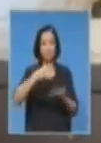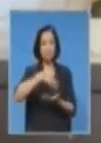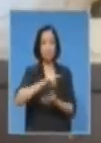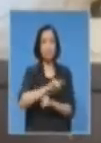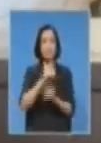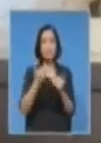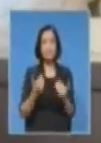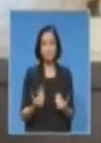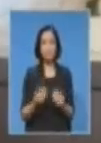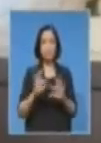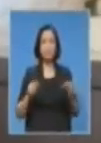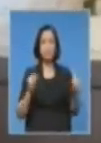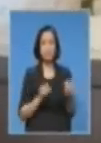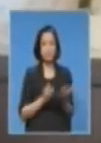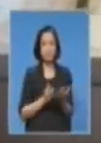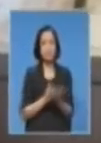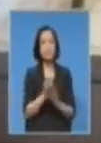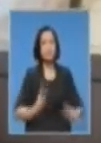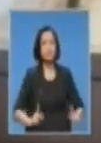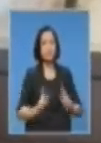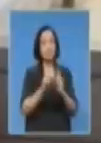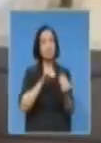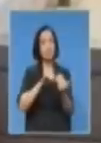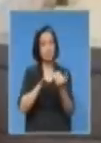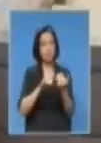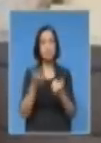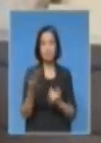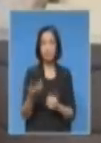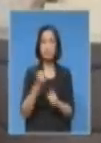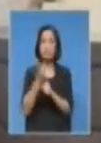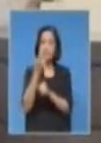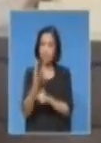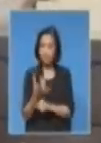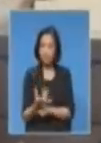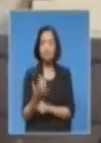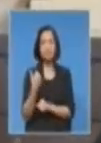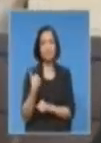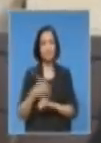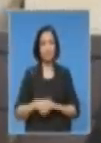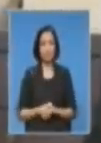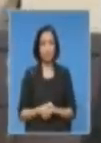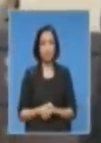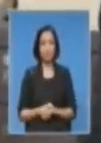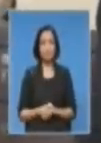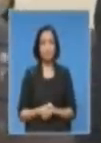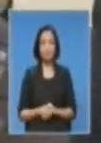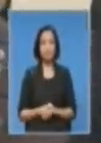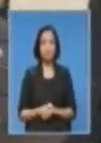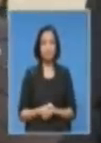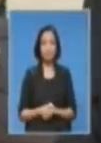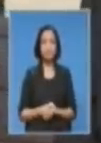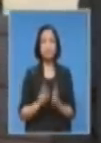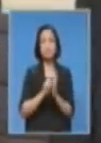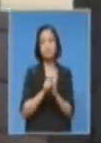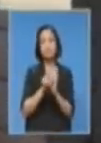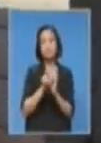จะเป็นเฉพาะเรื่องด้านของกระทรวงคมนาคมเป็นกระทรวงที่ทำอะไรไว้เยอะมากมายนะครับและในเวลาที่เพียงครึ่งชั่วโม